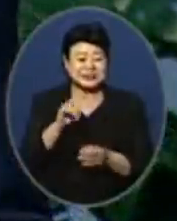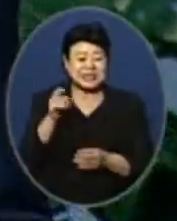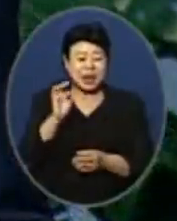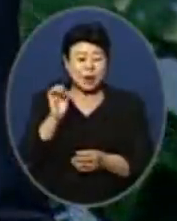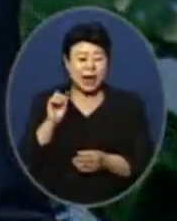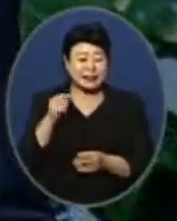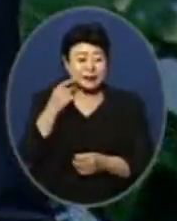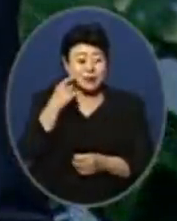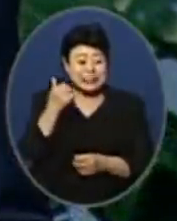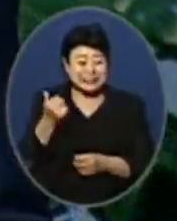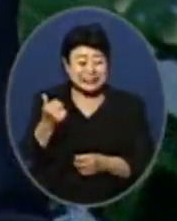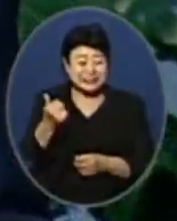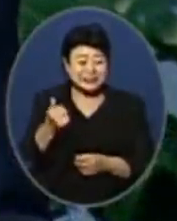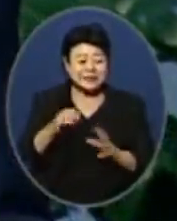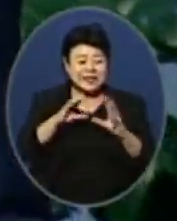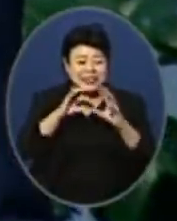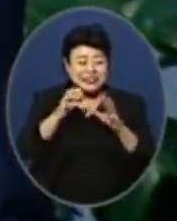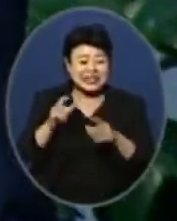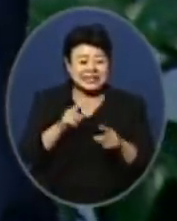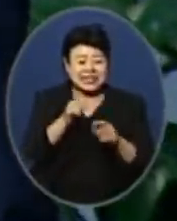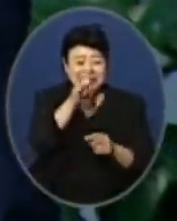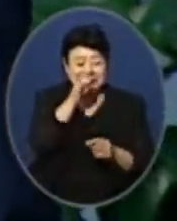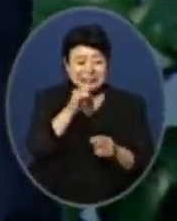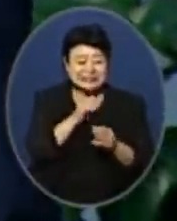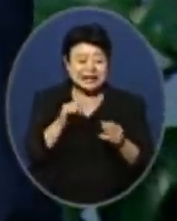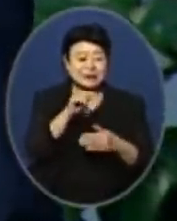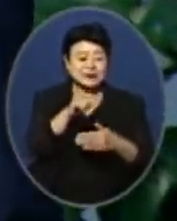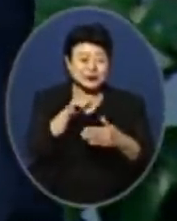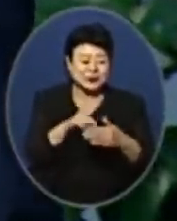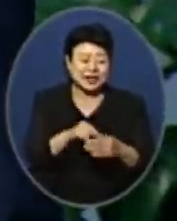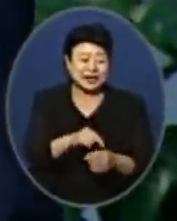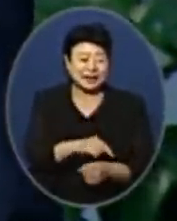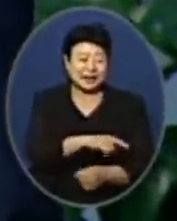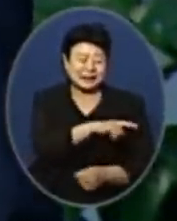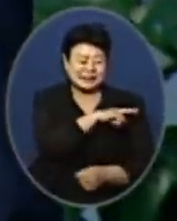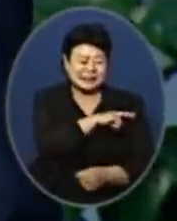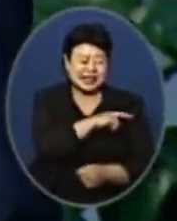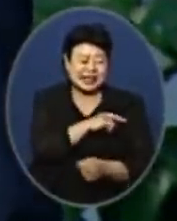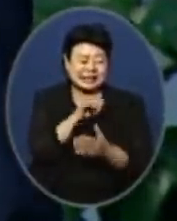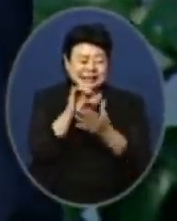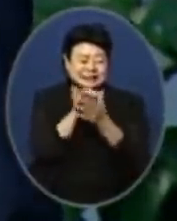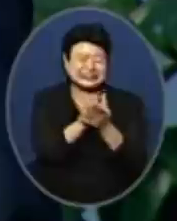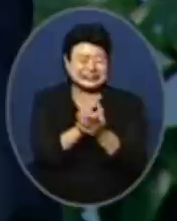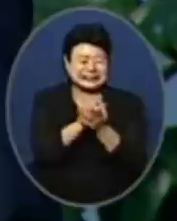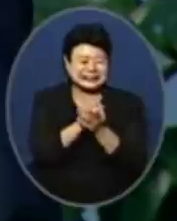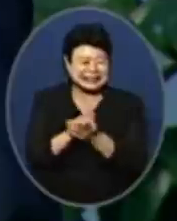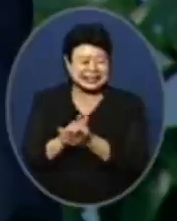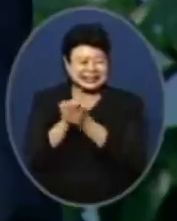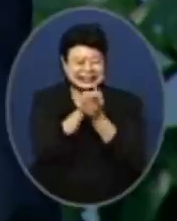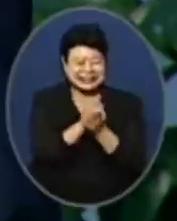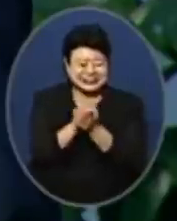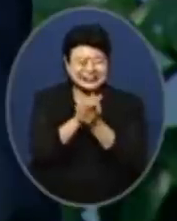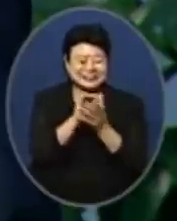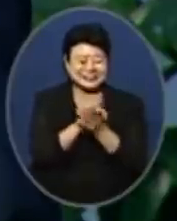목사님은 이 세상에 살아있는 사람 중에 저와 제일 가까운 친구입니다.